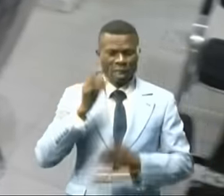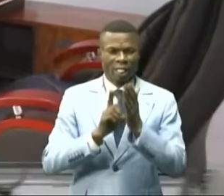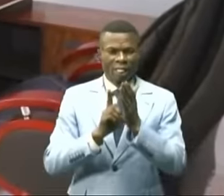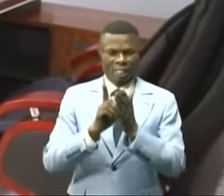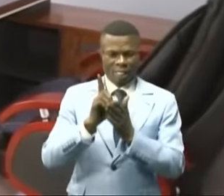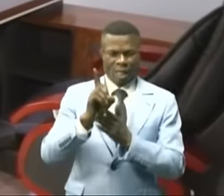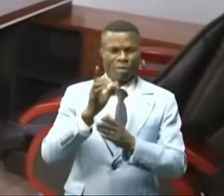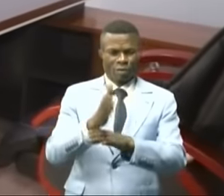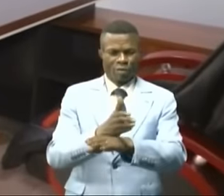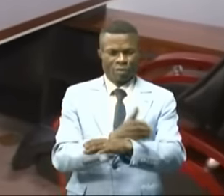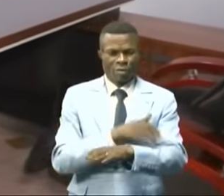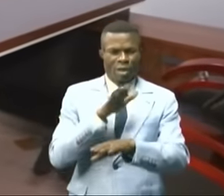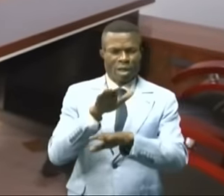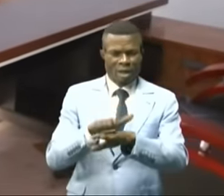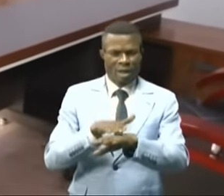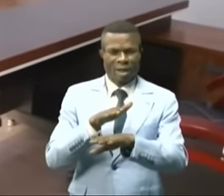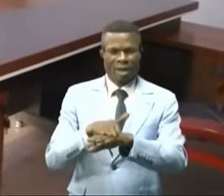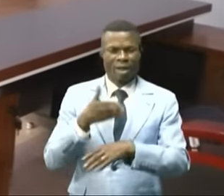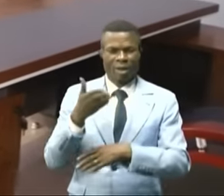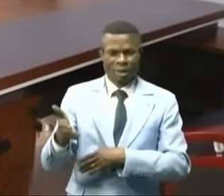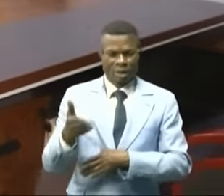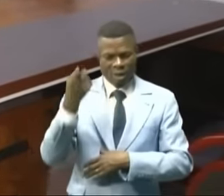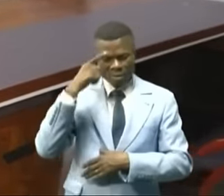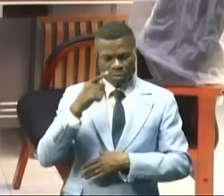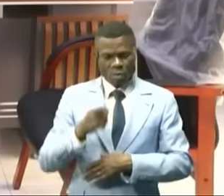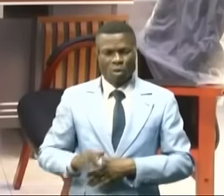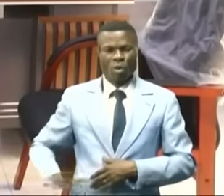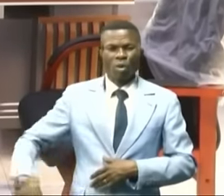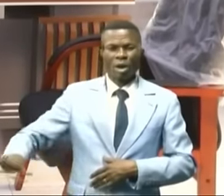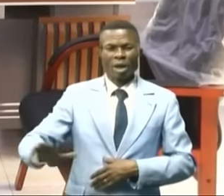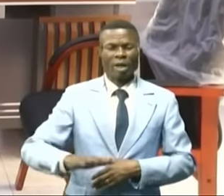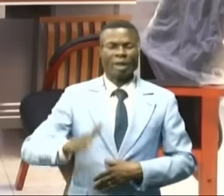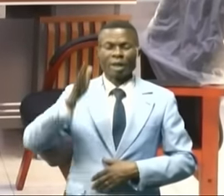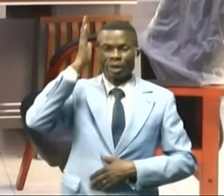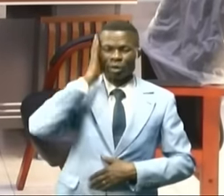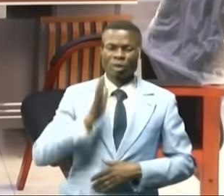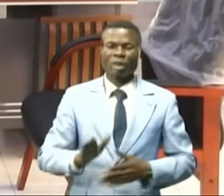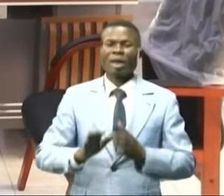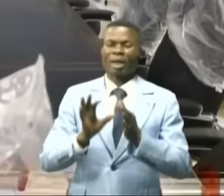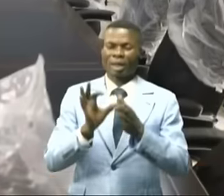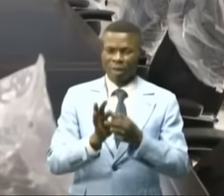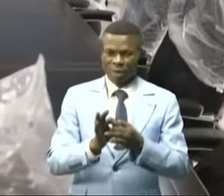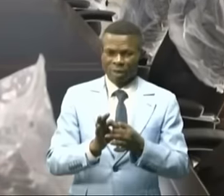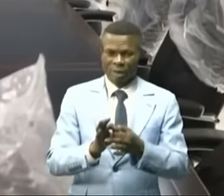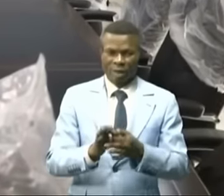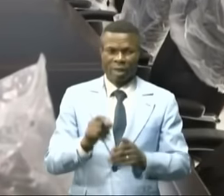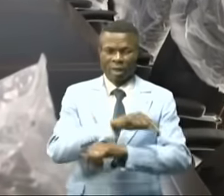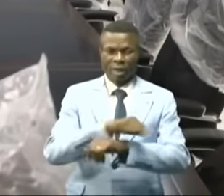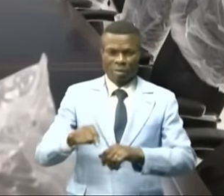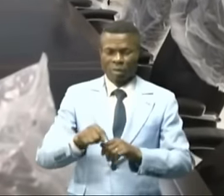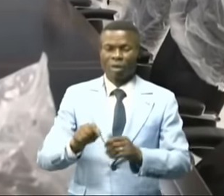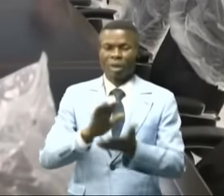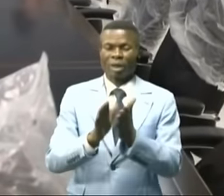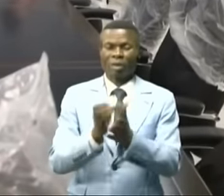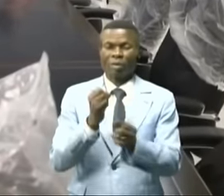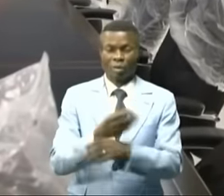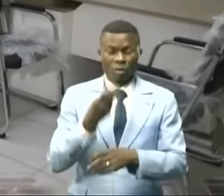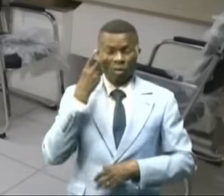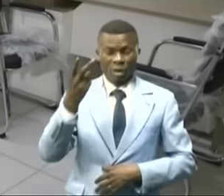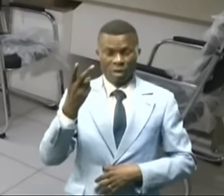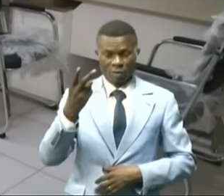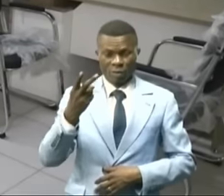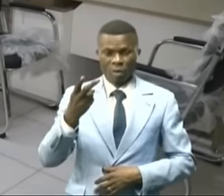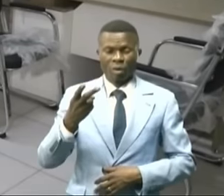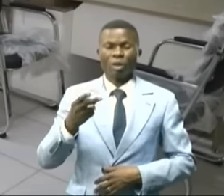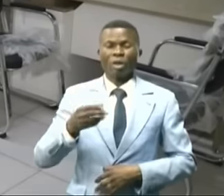meublé. Pour le secrétaire permanent de l'Union sacrée de la Nation, le professeur André Mbatabetoukoumé Soumangou, ce siège est la matérialisation de la vision de